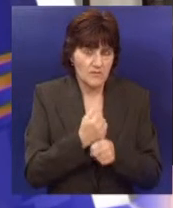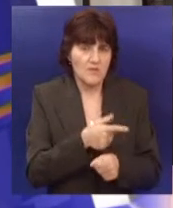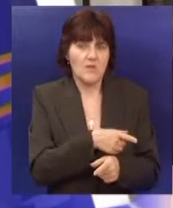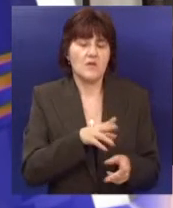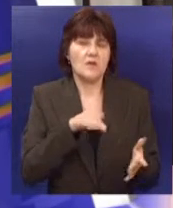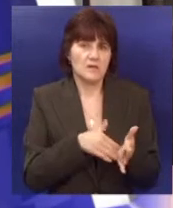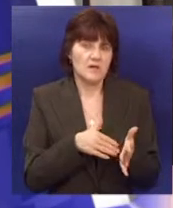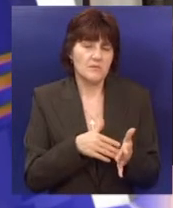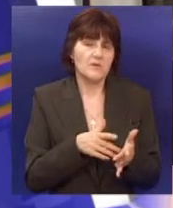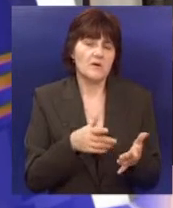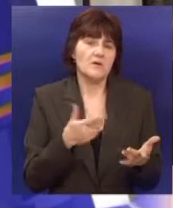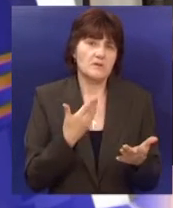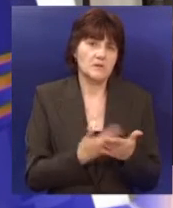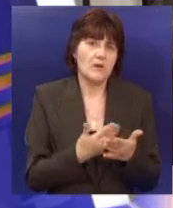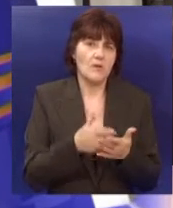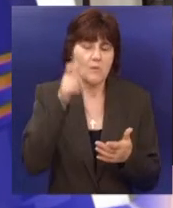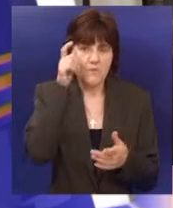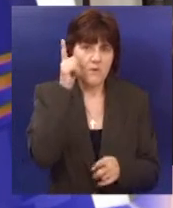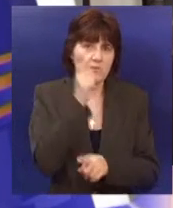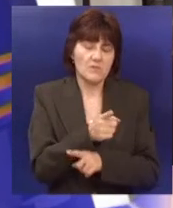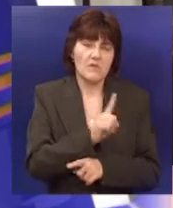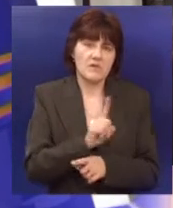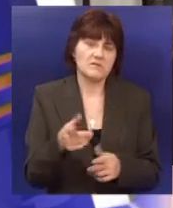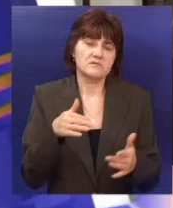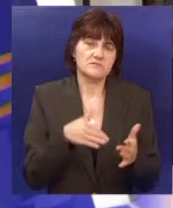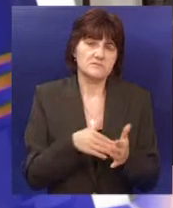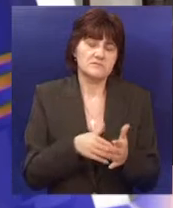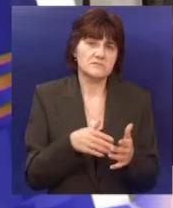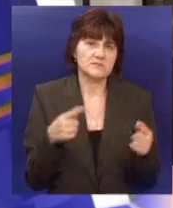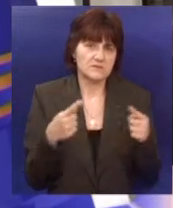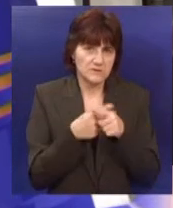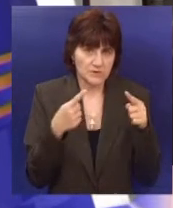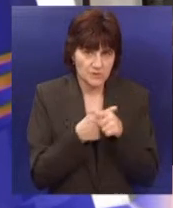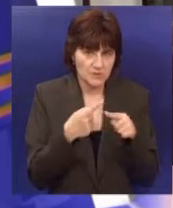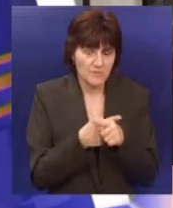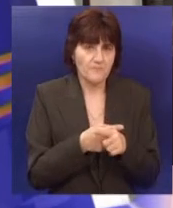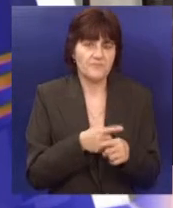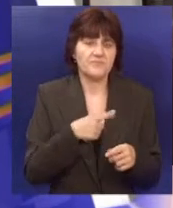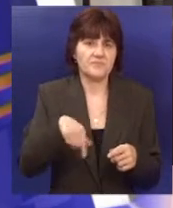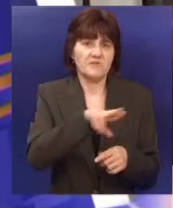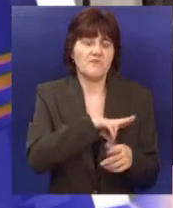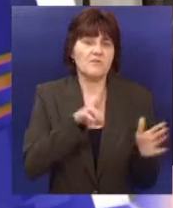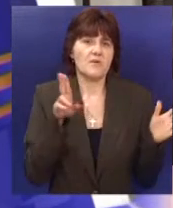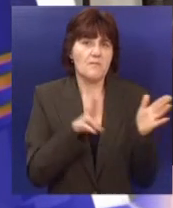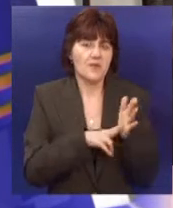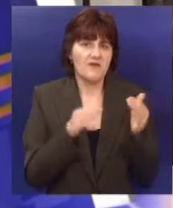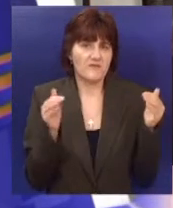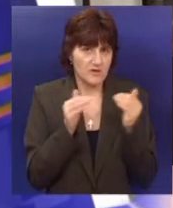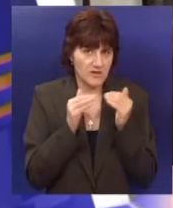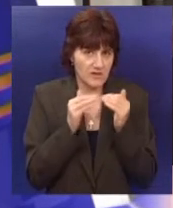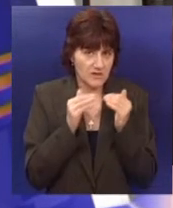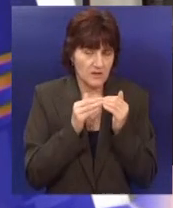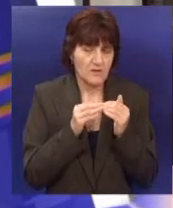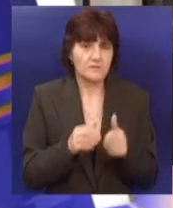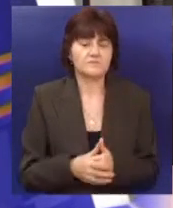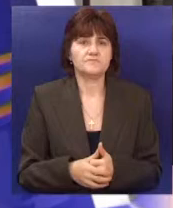Partnera Srbija i Centra za alternativno rešavanje sukoba iz Beograda i u saradnji sa Kancelarijom poverenika za zaštitu ravnopravnosti, a